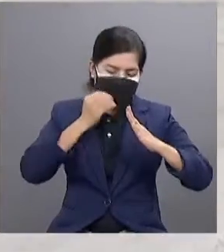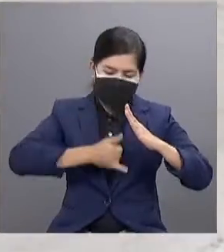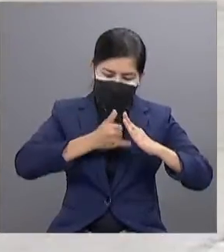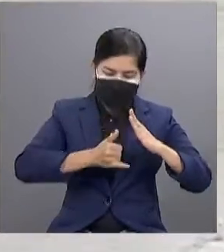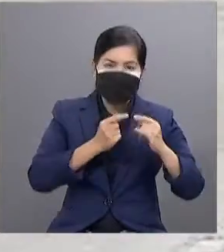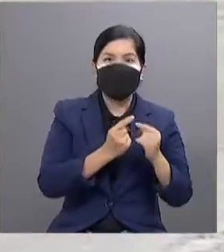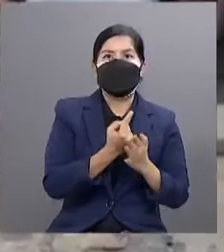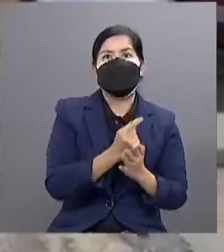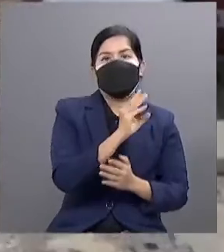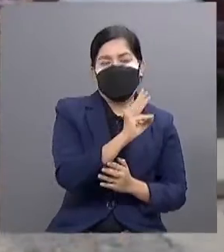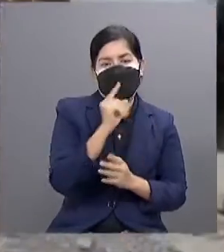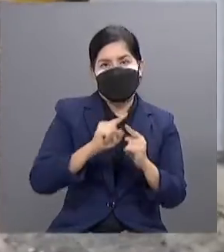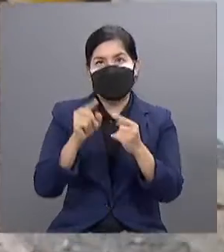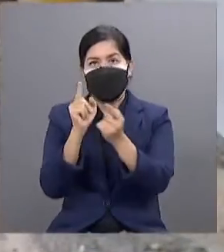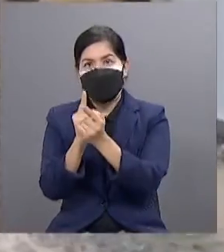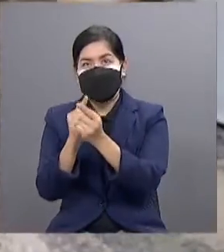เรื่อง